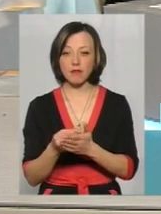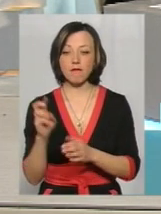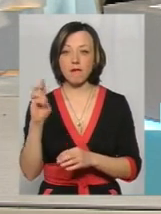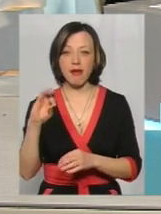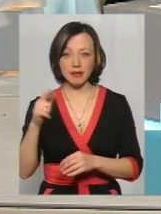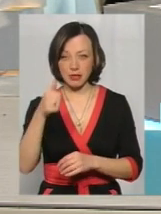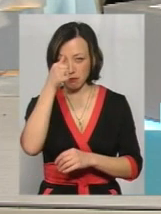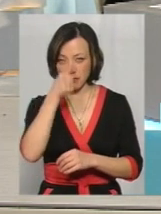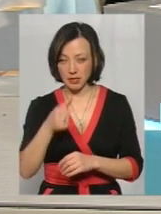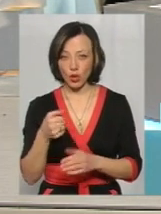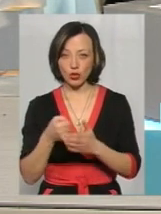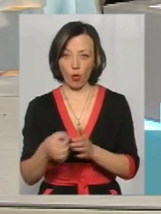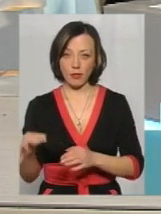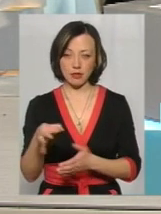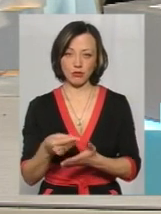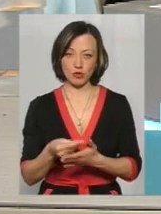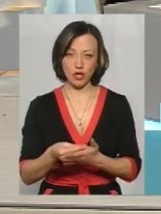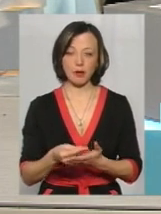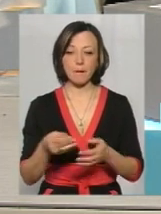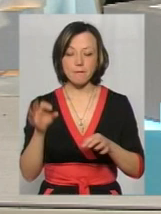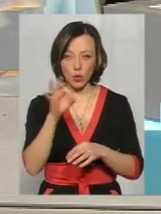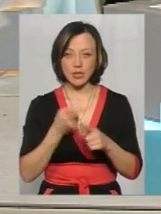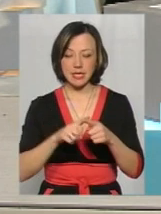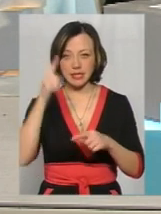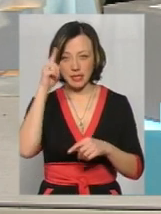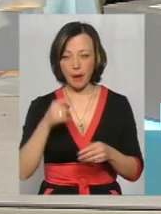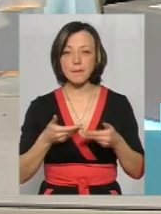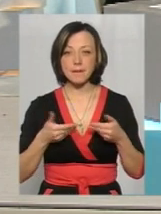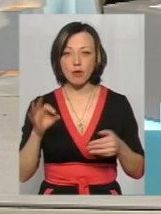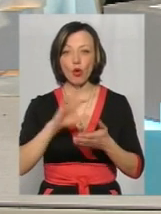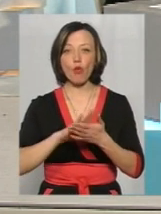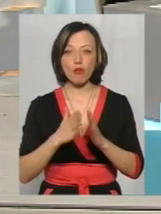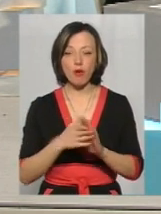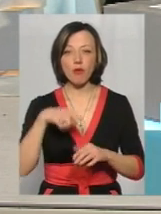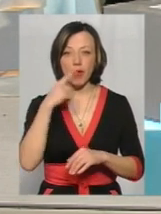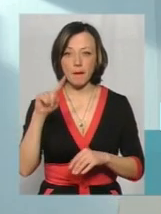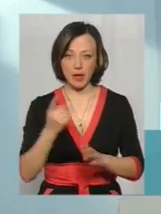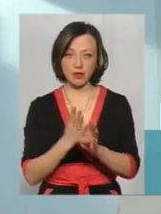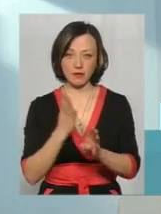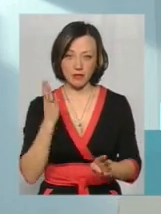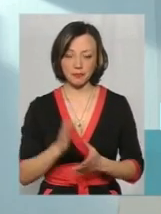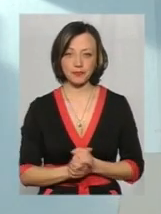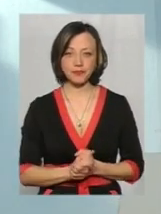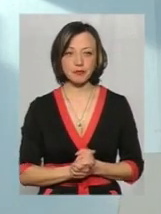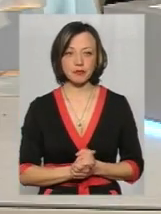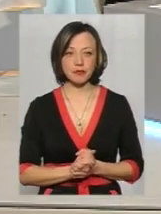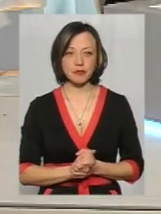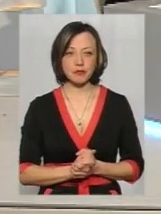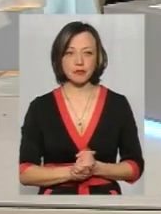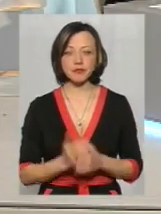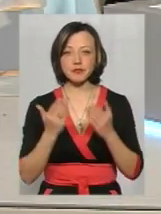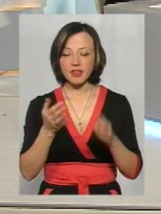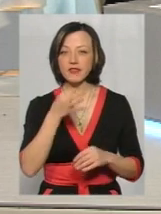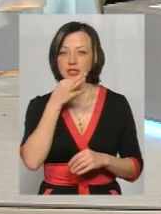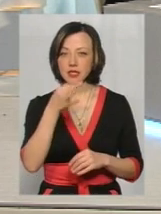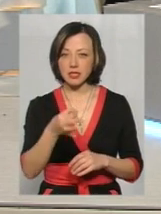березні місяці, до обласного бюджету. Ми про це знаємо. Тому ми про умови ми говоримо перш за все. Але ви ж все ж таки сказали,